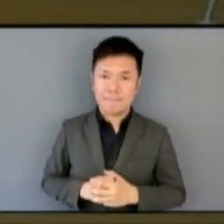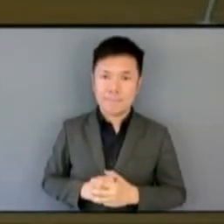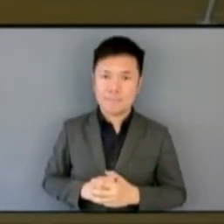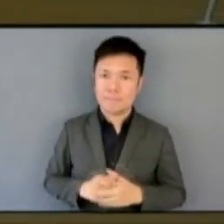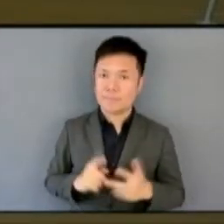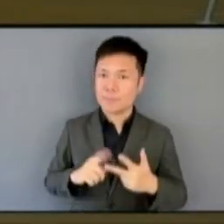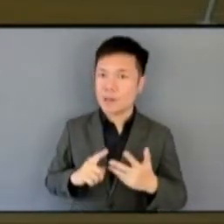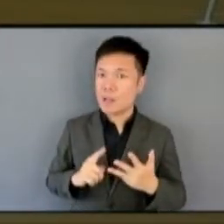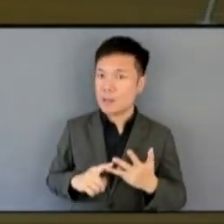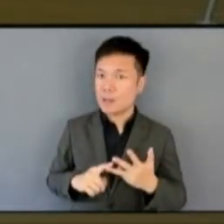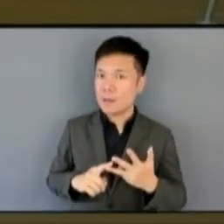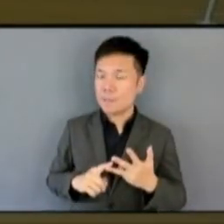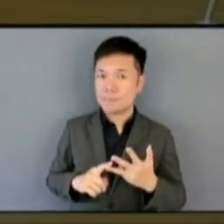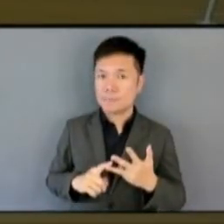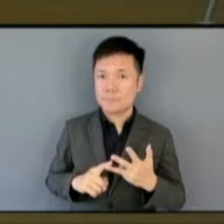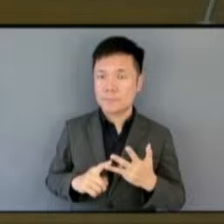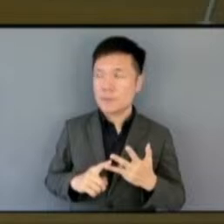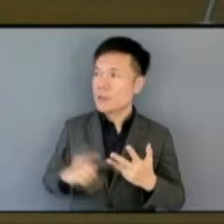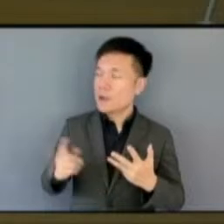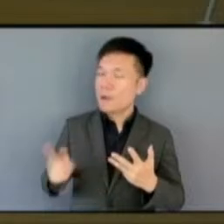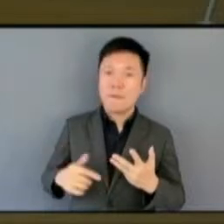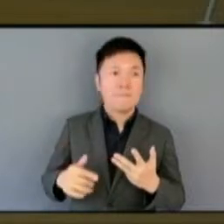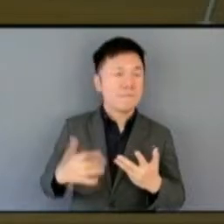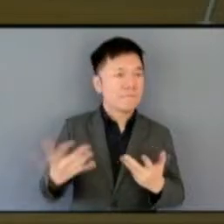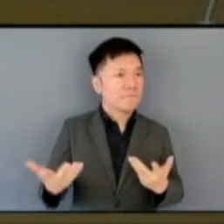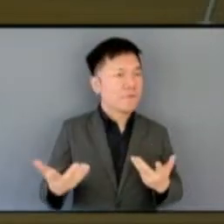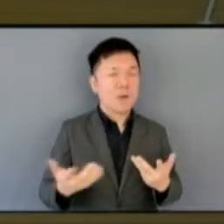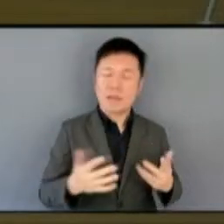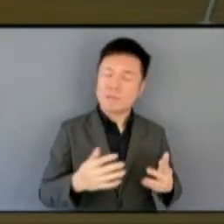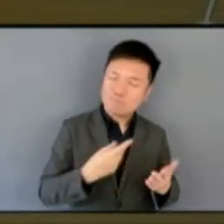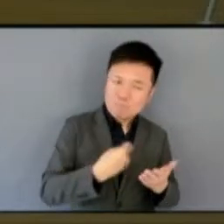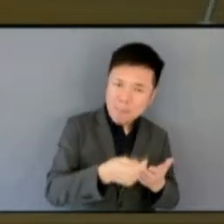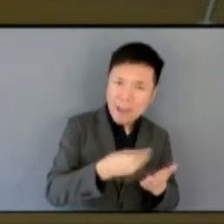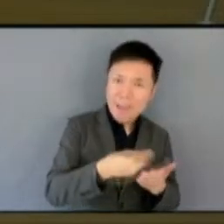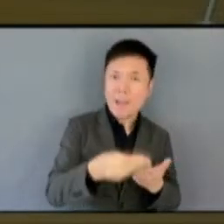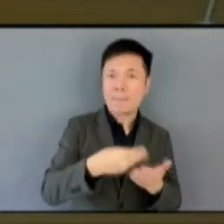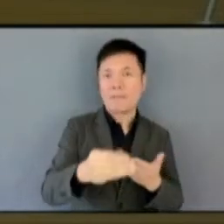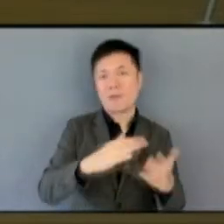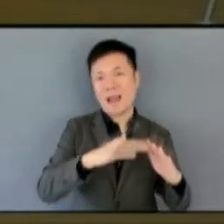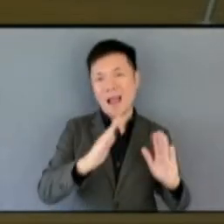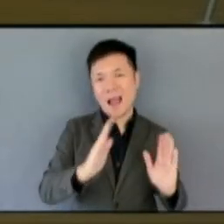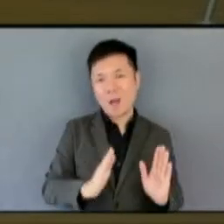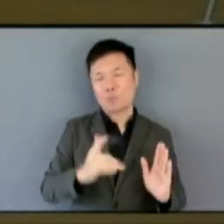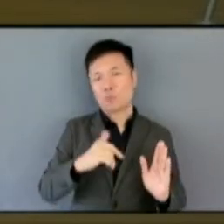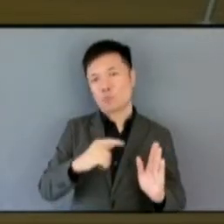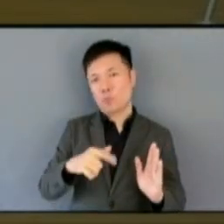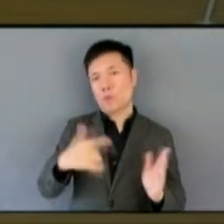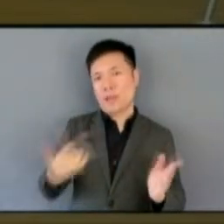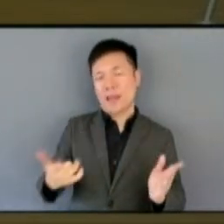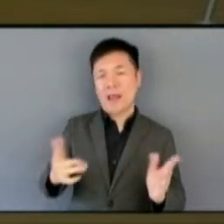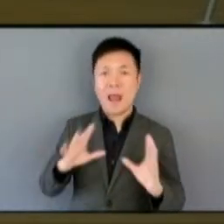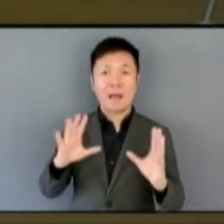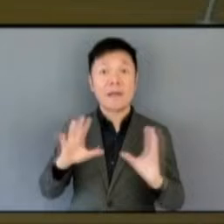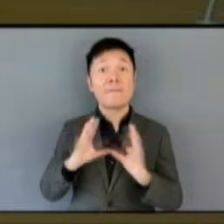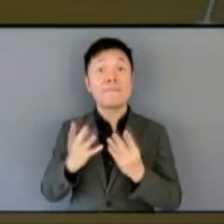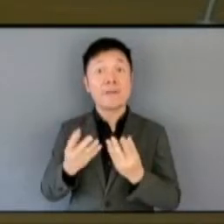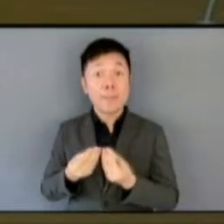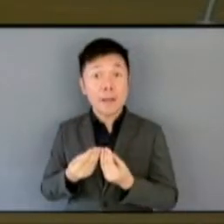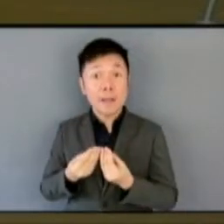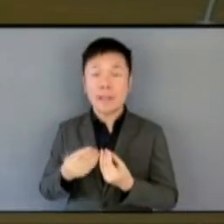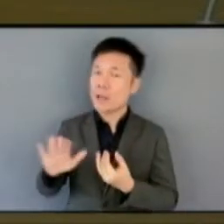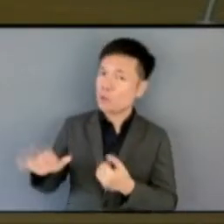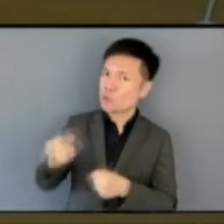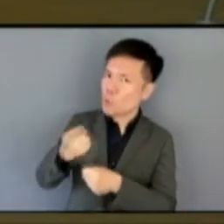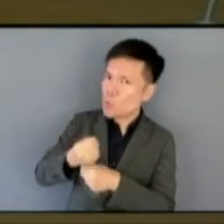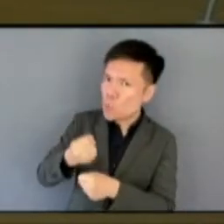профессиональной деятельностью, создании социальной инфраструктуры, учитывающей потребности семей с детьми.